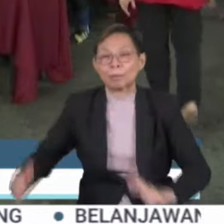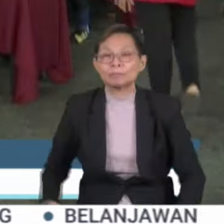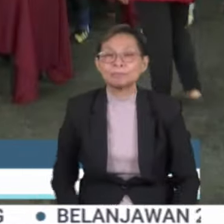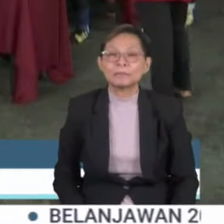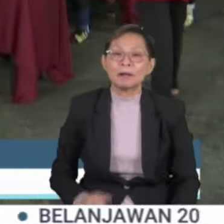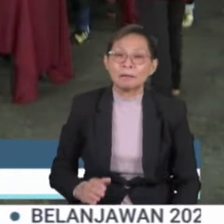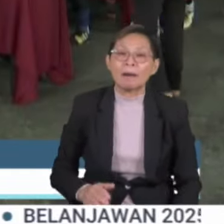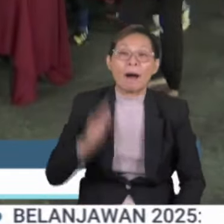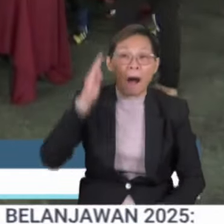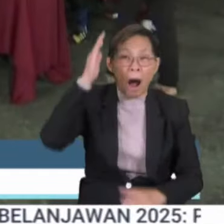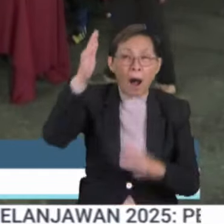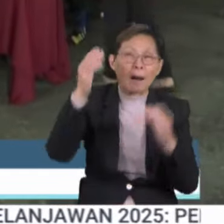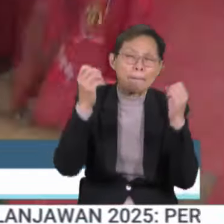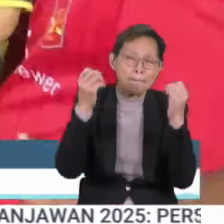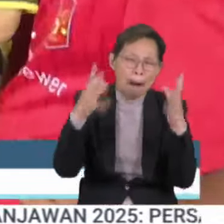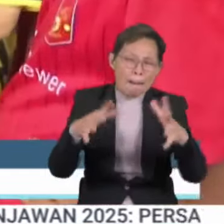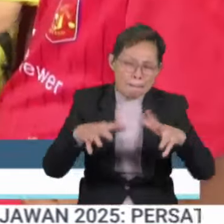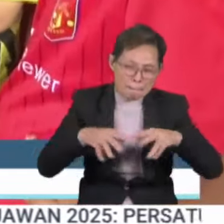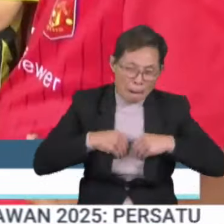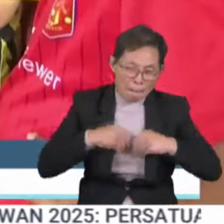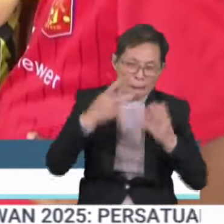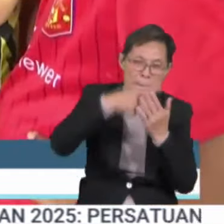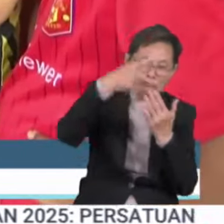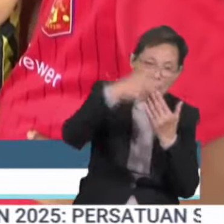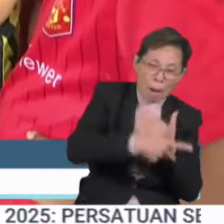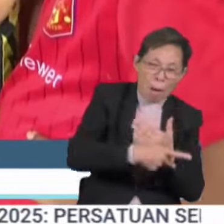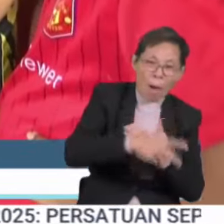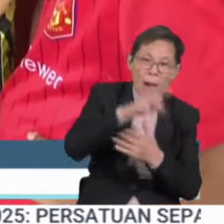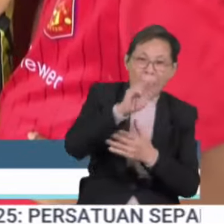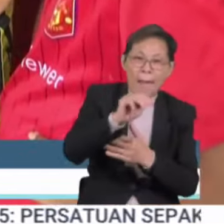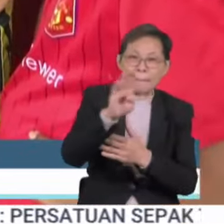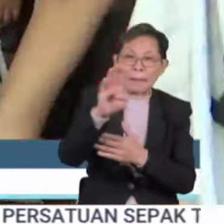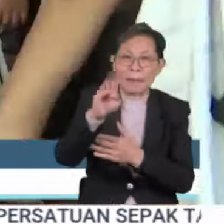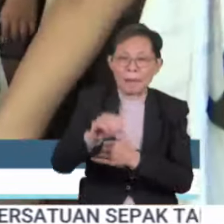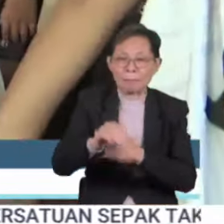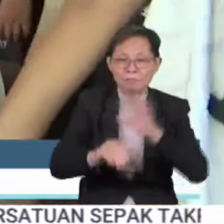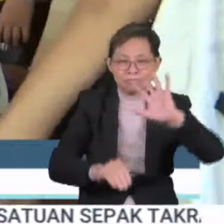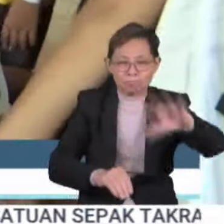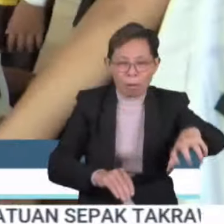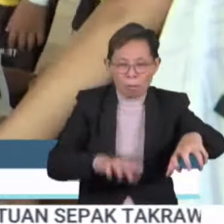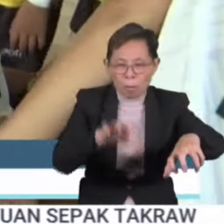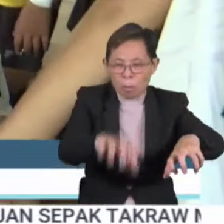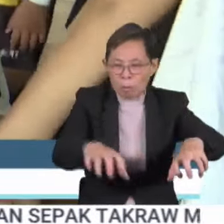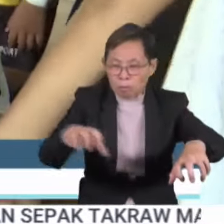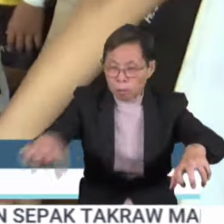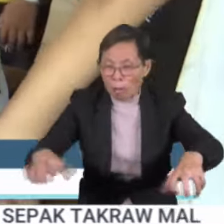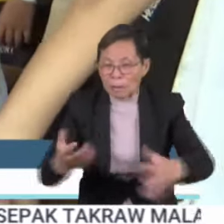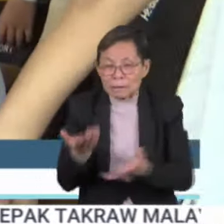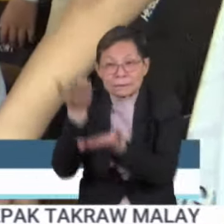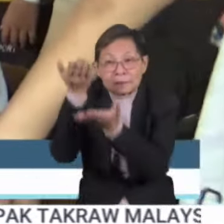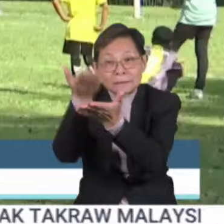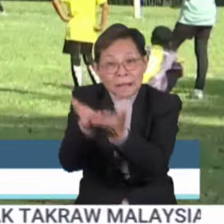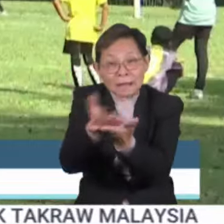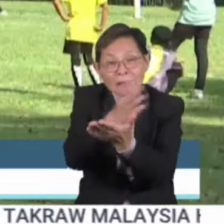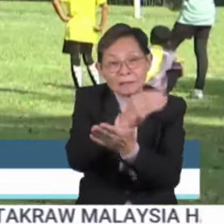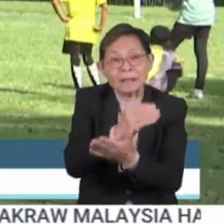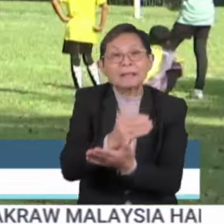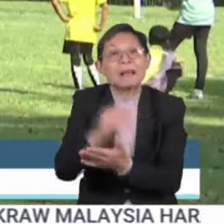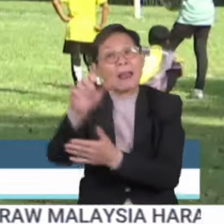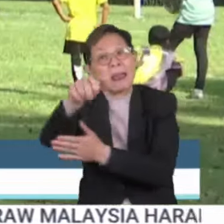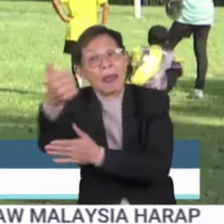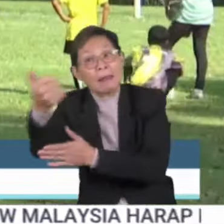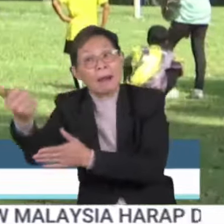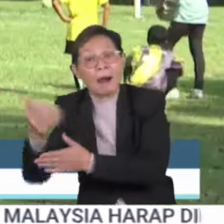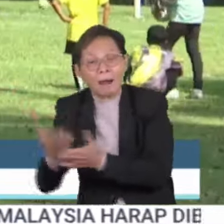Isu berkenaan antara yang banyak diterima sepanjang program jelajah MBM ke beberapa lokasi. Cadangan berkenaan dan beberapa cadangan lain